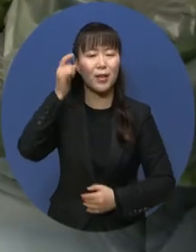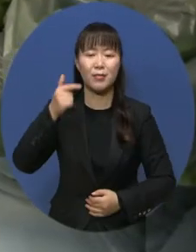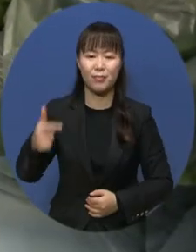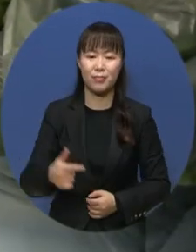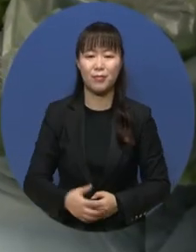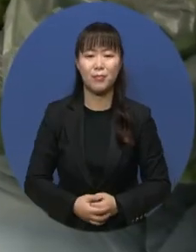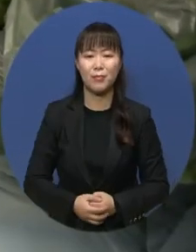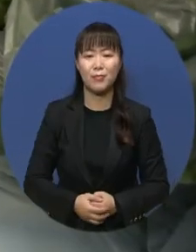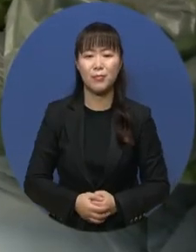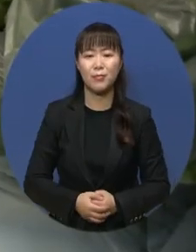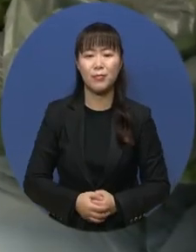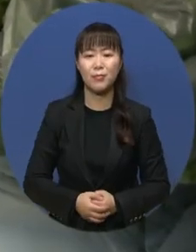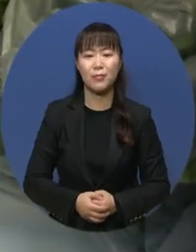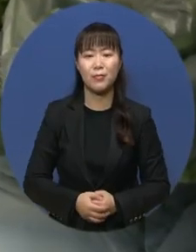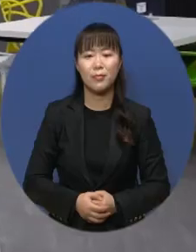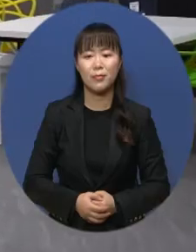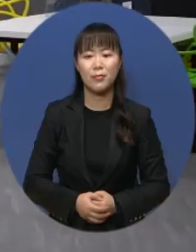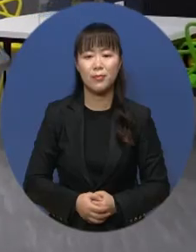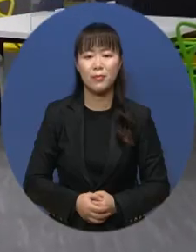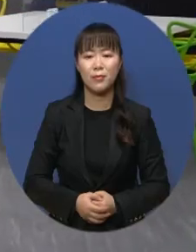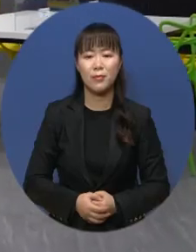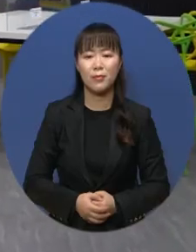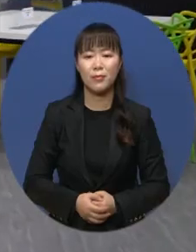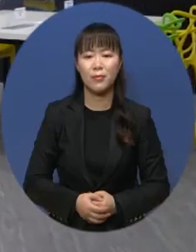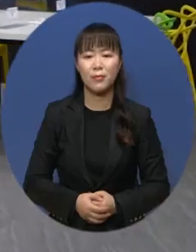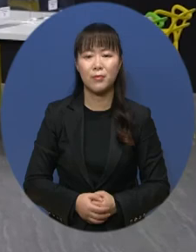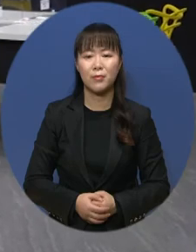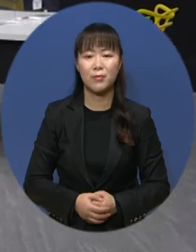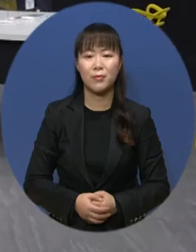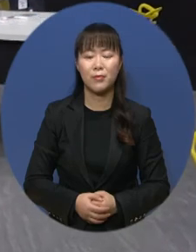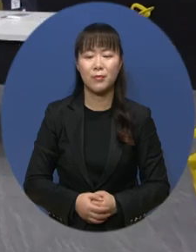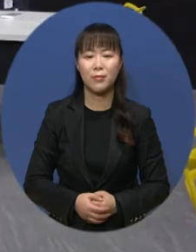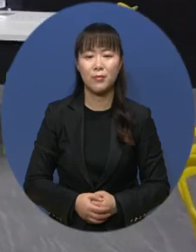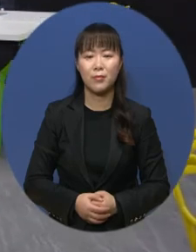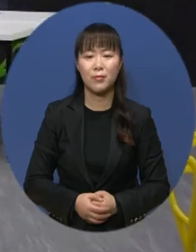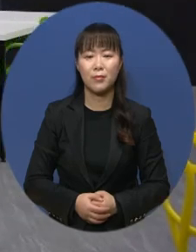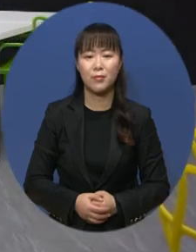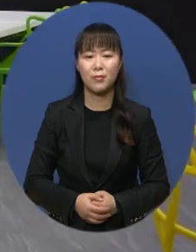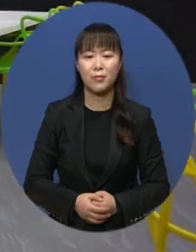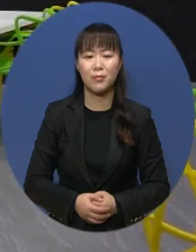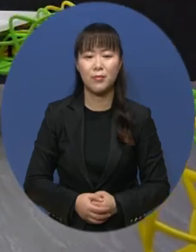기대하고 있습니다. 지금까지 복지TV 전북방송 정아영이었습니다.